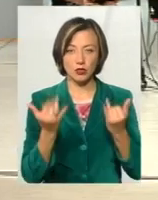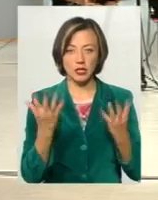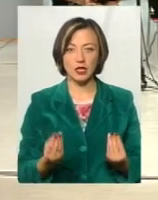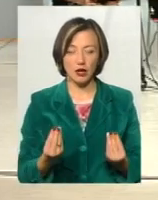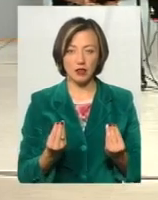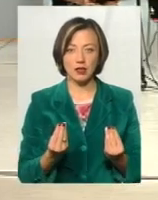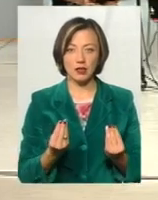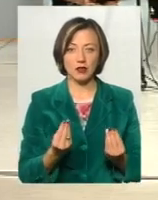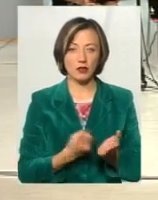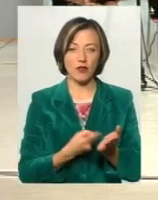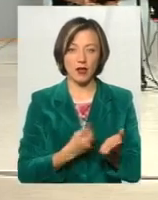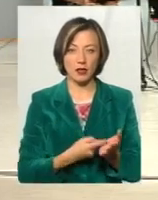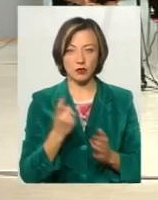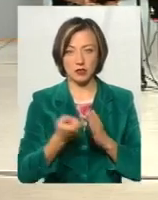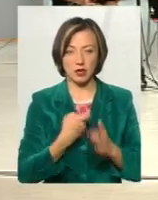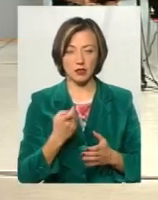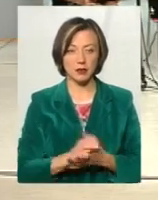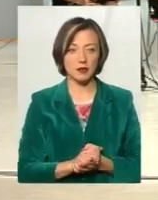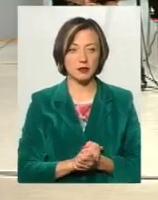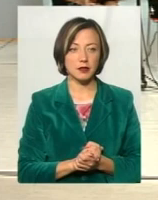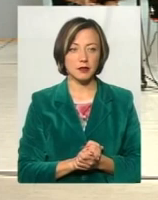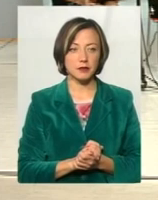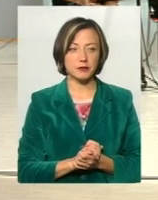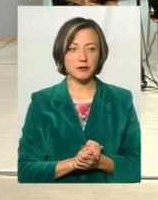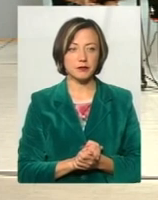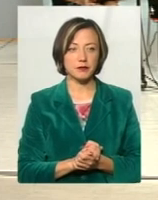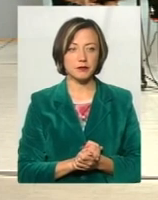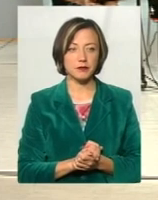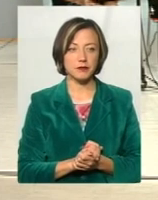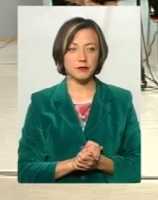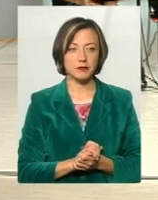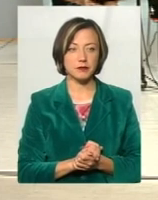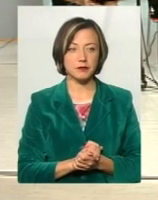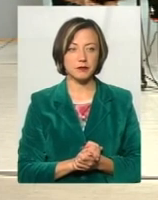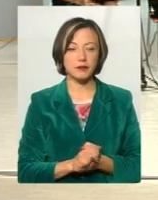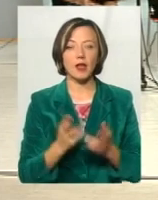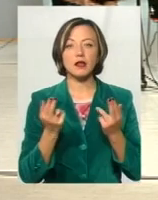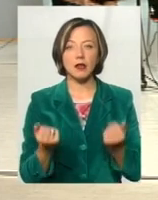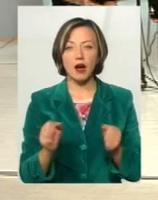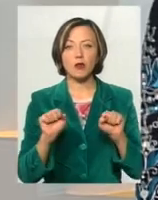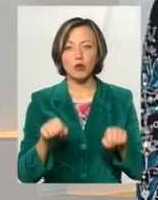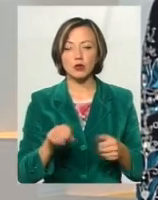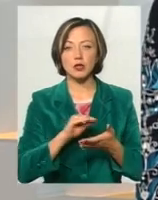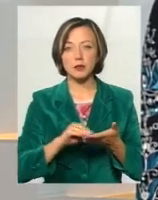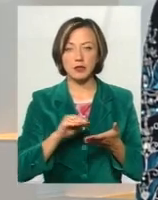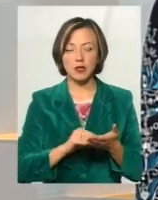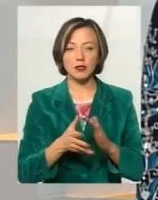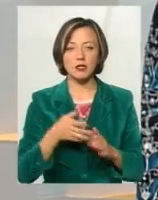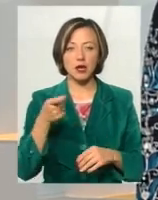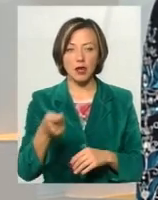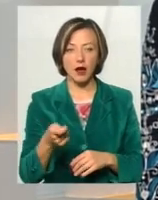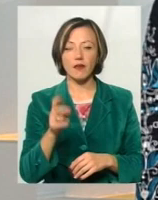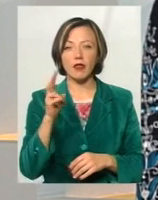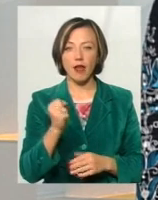день, щоб це показати і знати. Дякую. Прошу. Так, вони можуть написати заяву саме